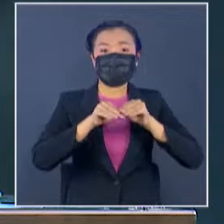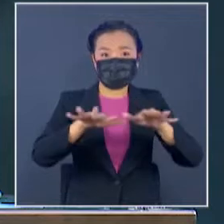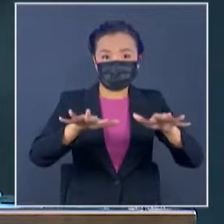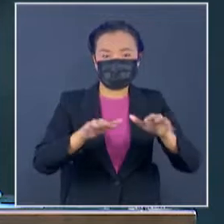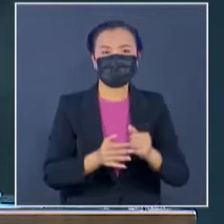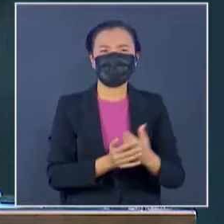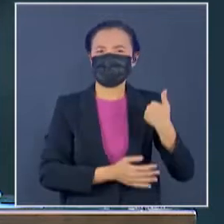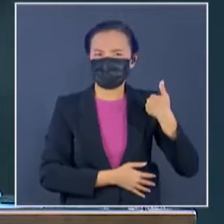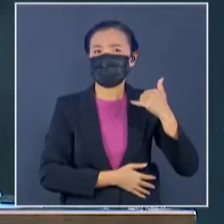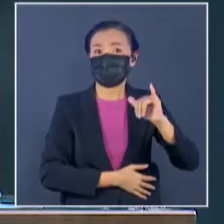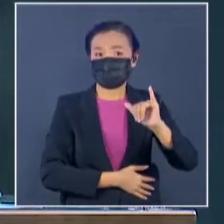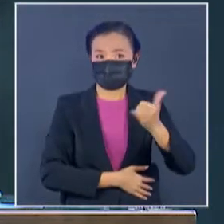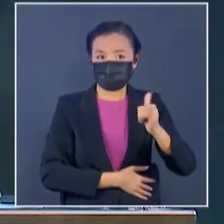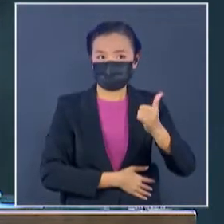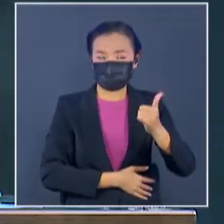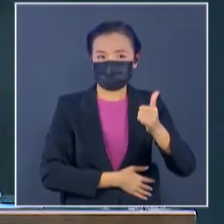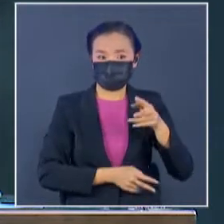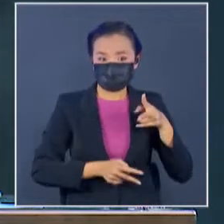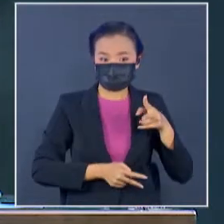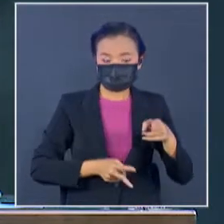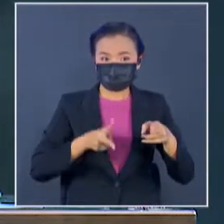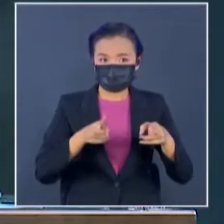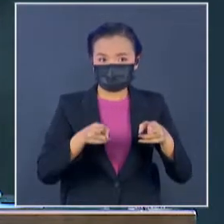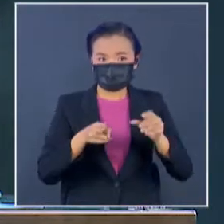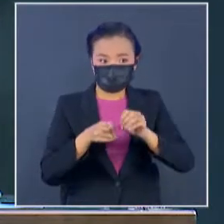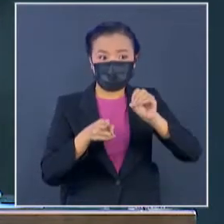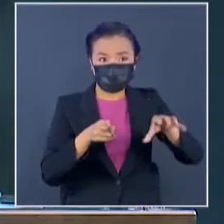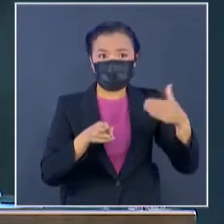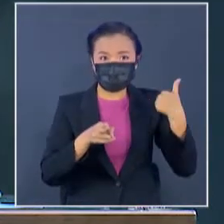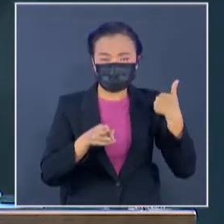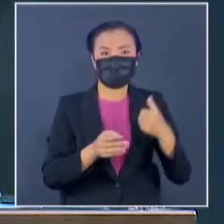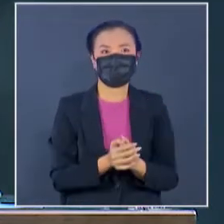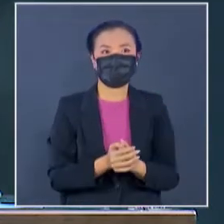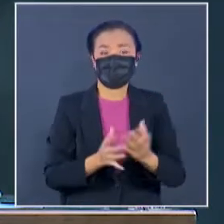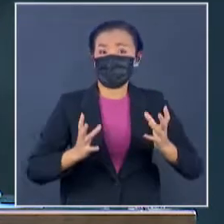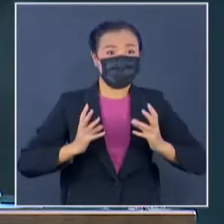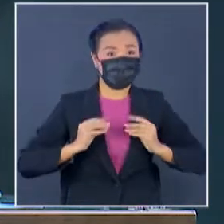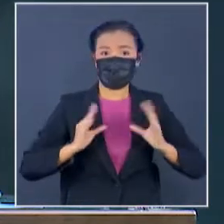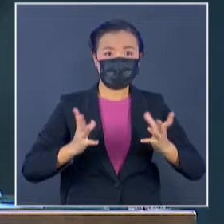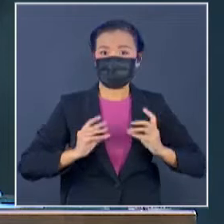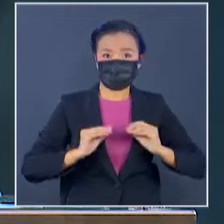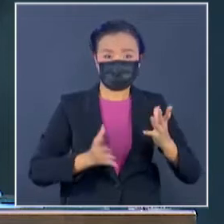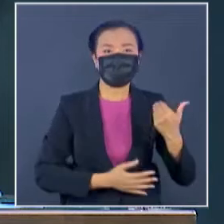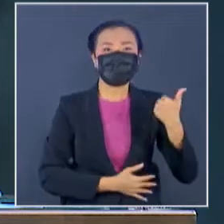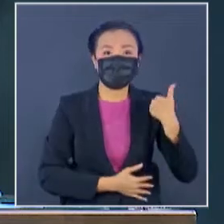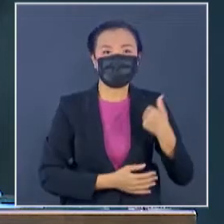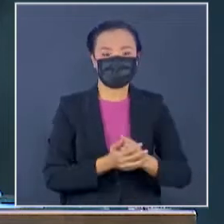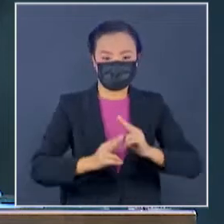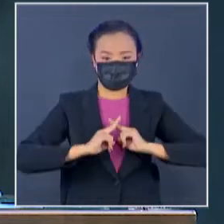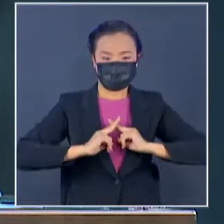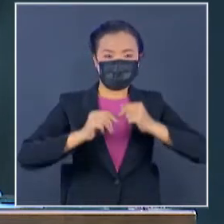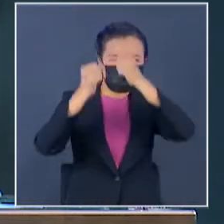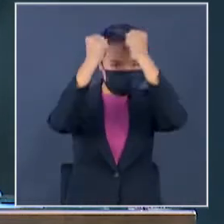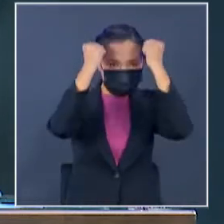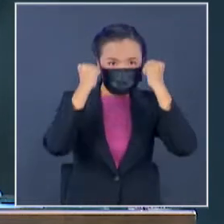นี่ยมันมีบางช่วงบางตอนที่ถูกตัดออกไปแล้วก็ยังคงยืนยันนะครับยังคงปฏิเสธในข้อหานี้นะครับว่าตนเองเนี่ยคลุม